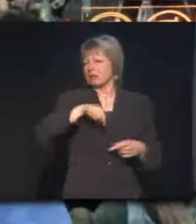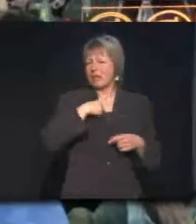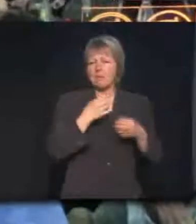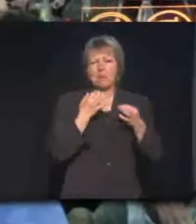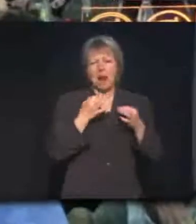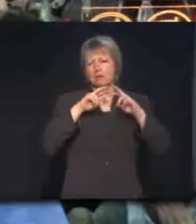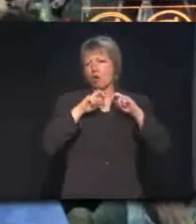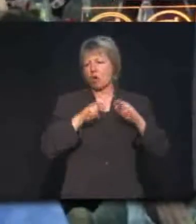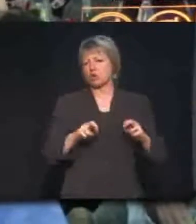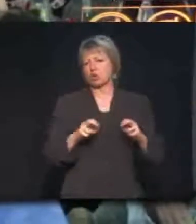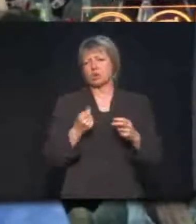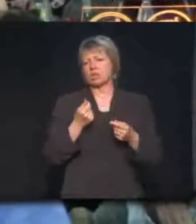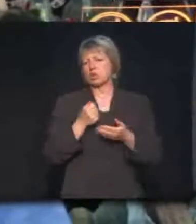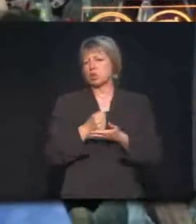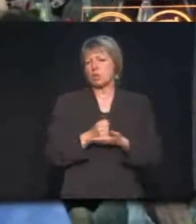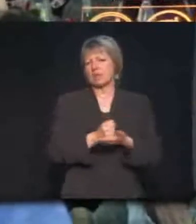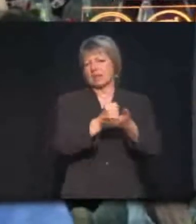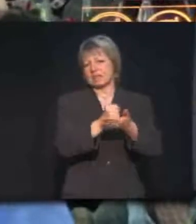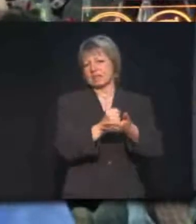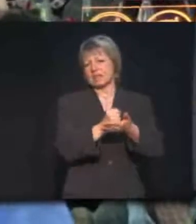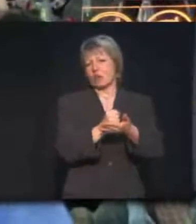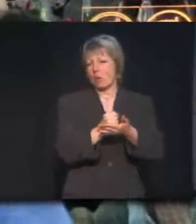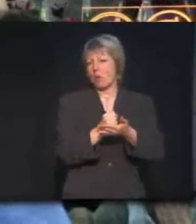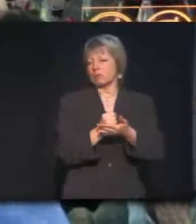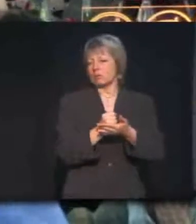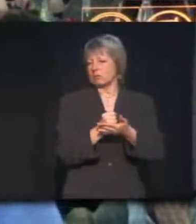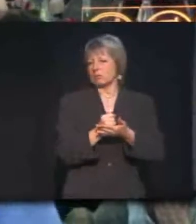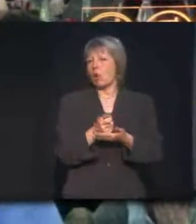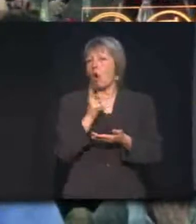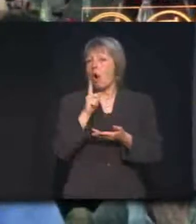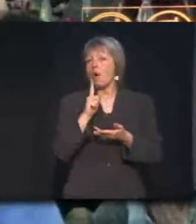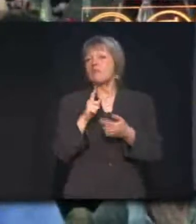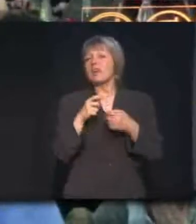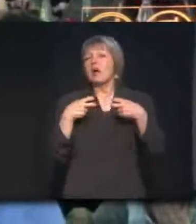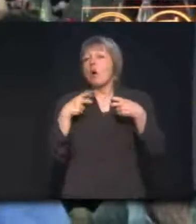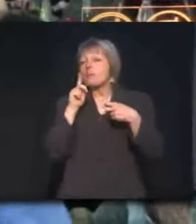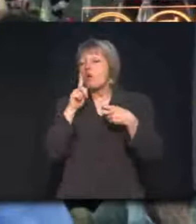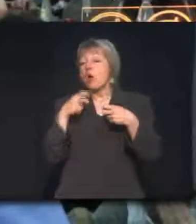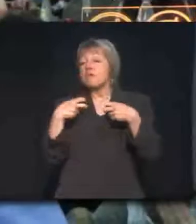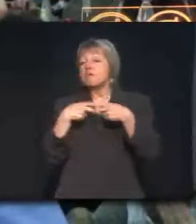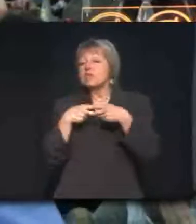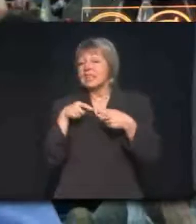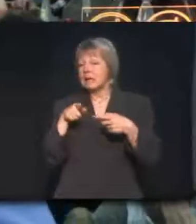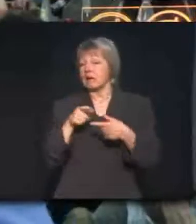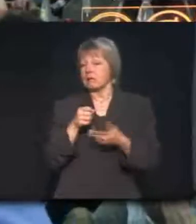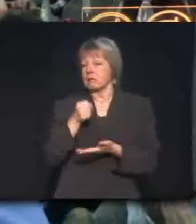der Forschung auch wenn das bedeutet dass die von der Physiker Automat sind